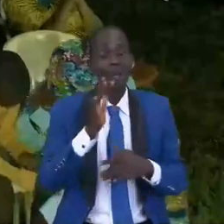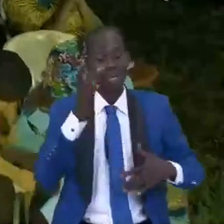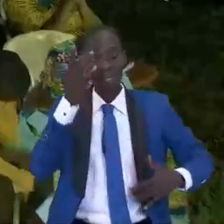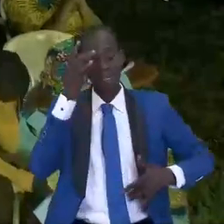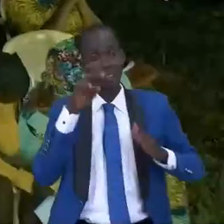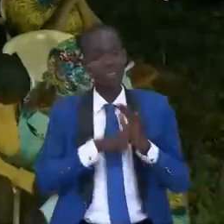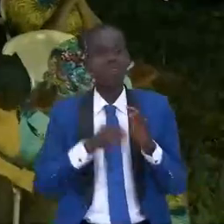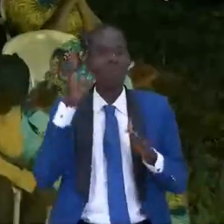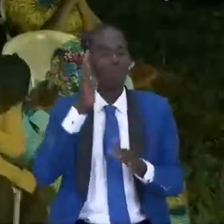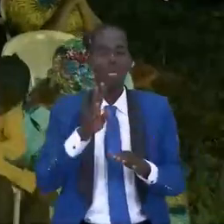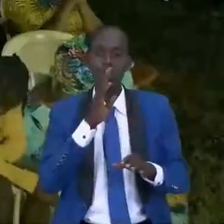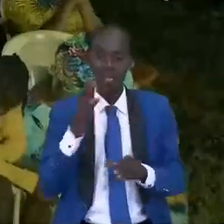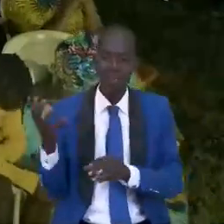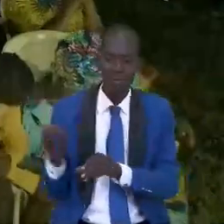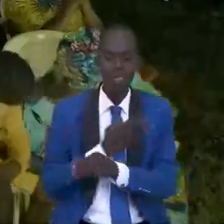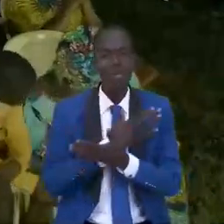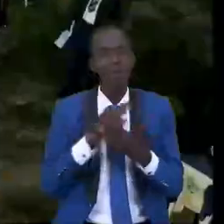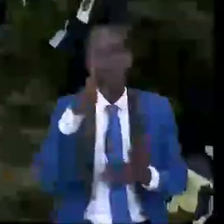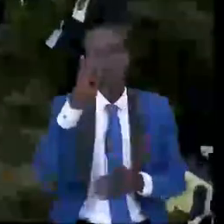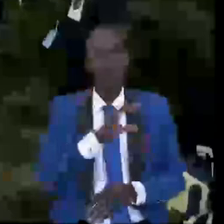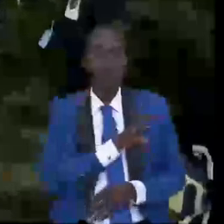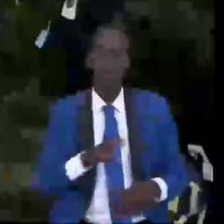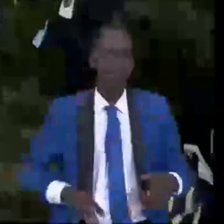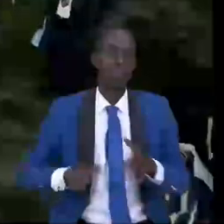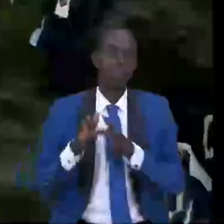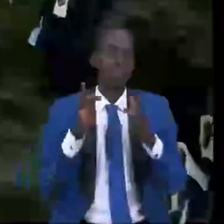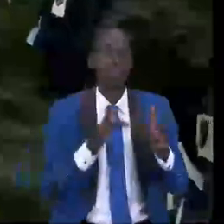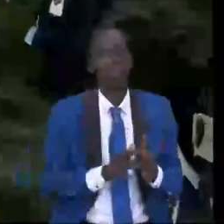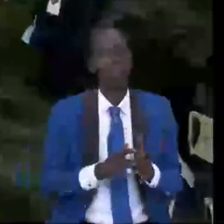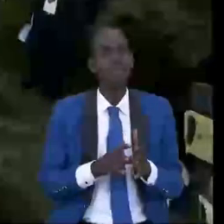maladies seront ôtées par Jésus-Christ.